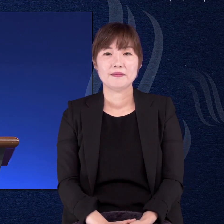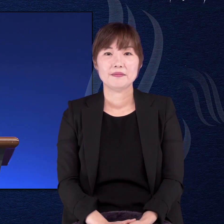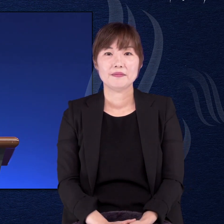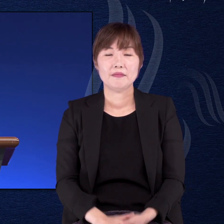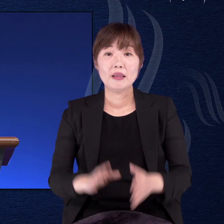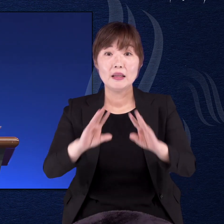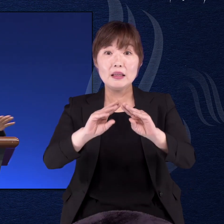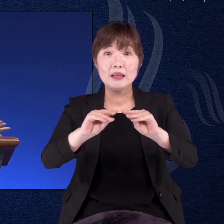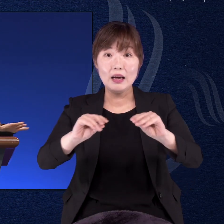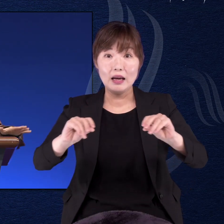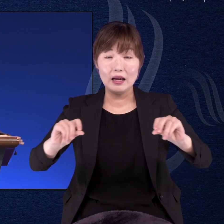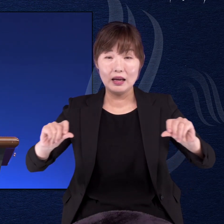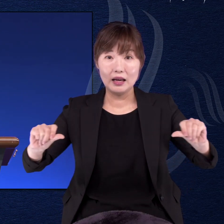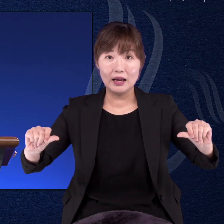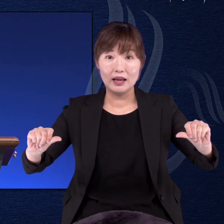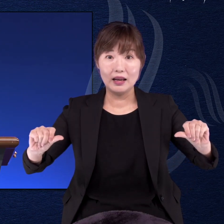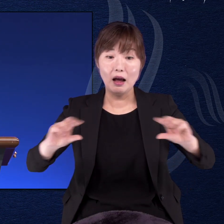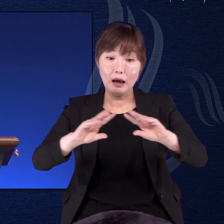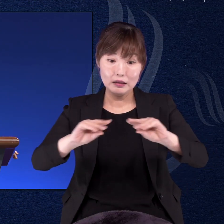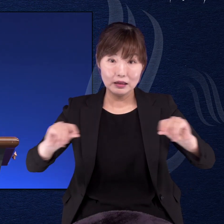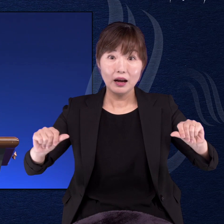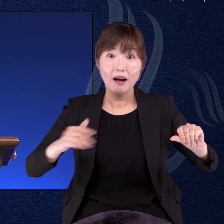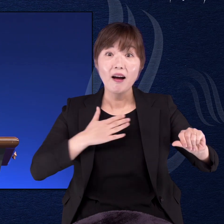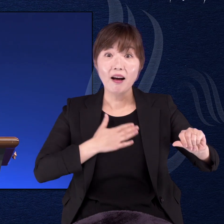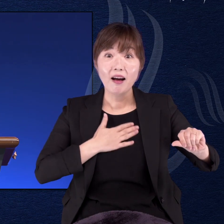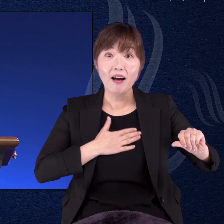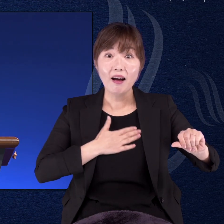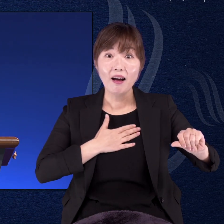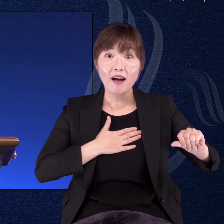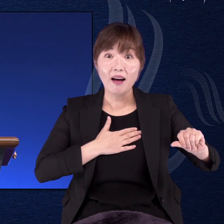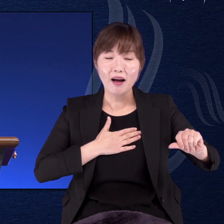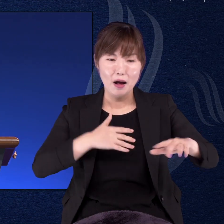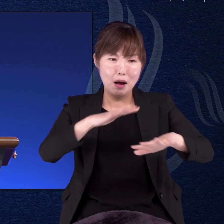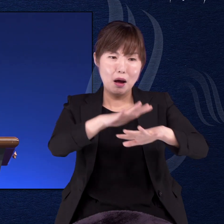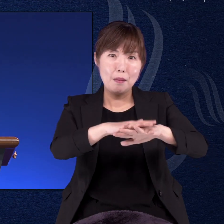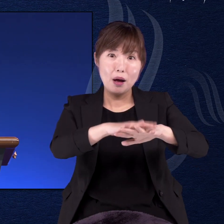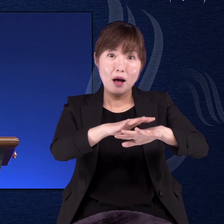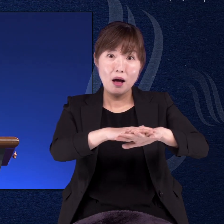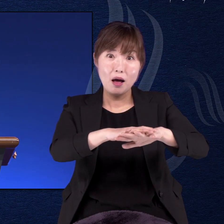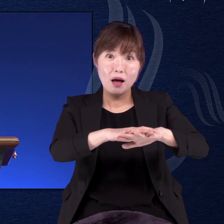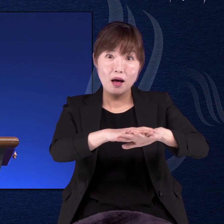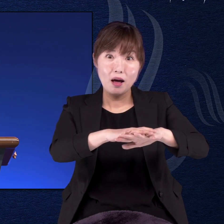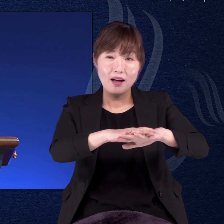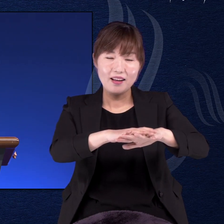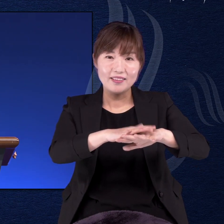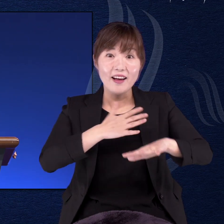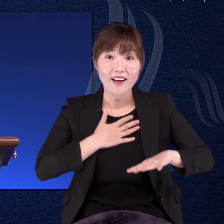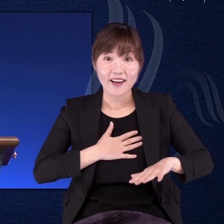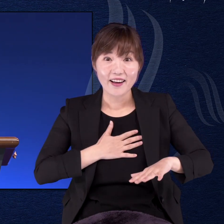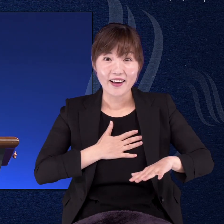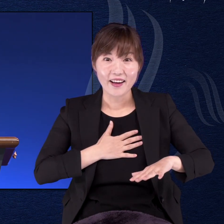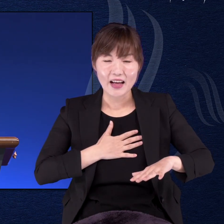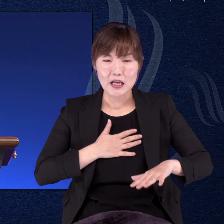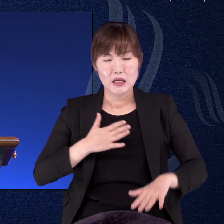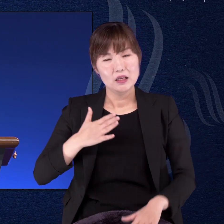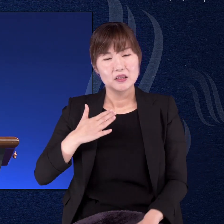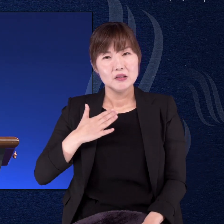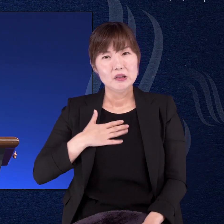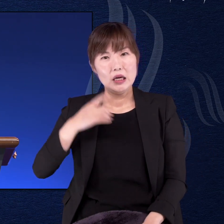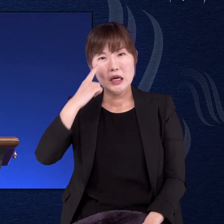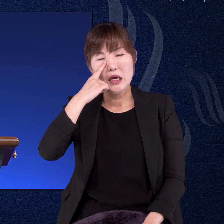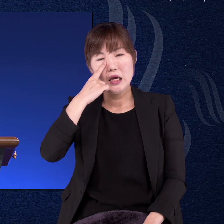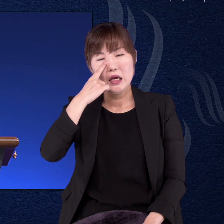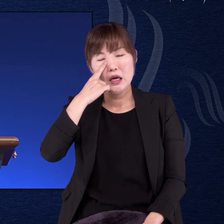땅 아시죠? 터전. 저희 어머님이, 시어머님이 농사를 지으시는데 제가 한두 번